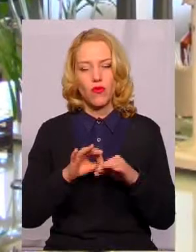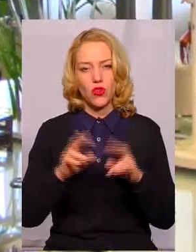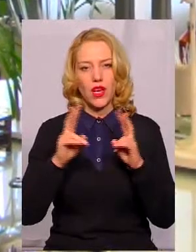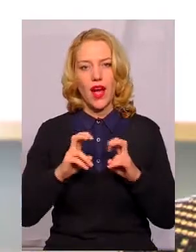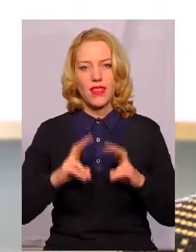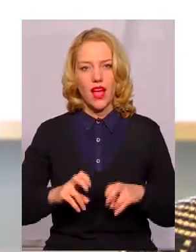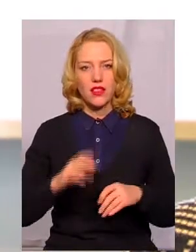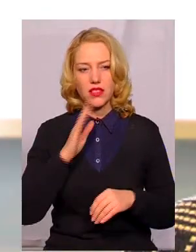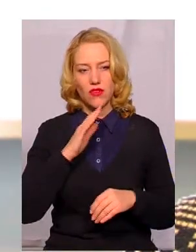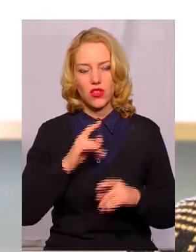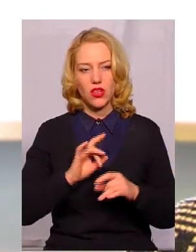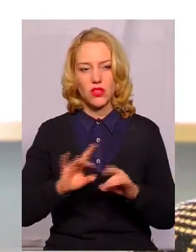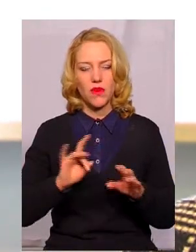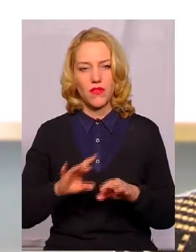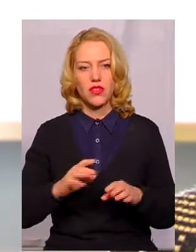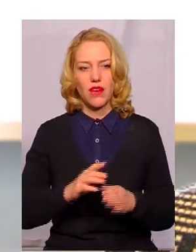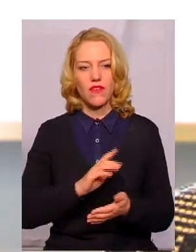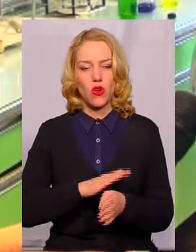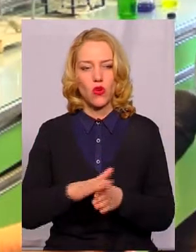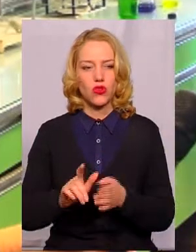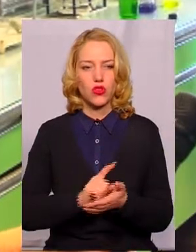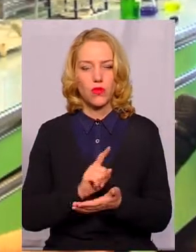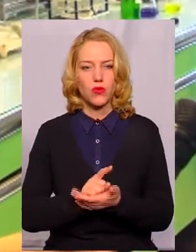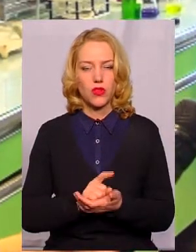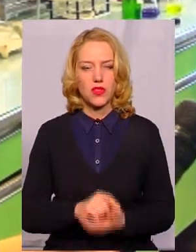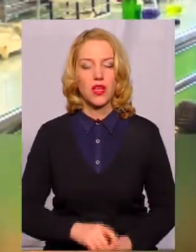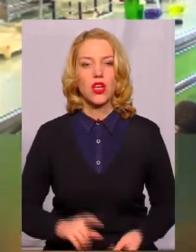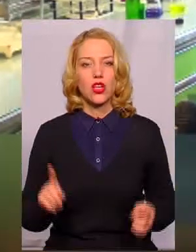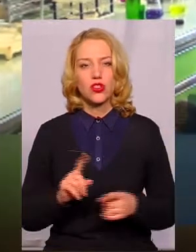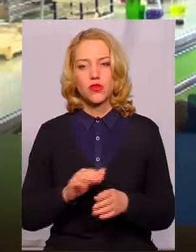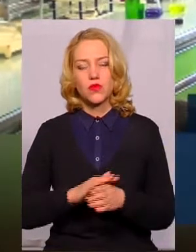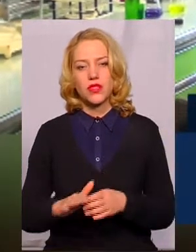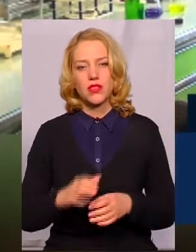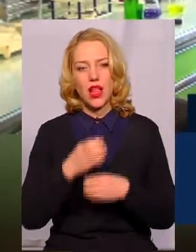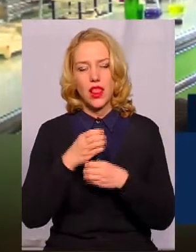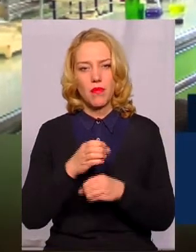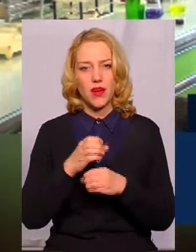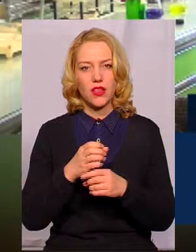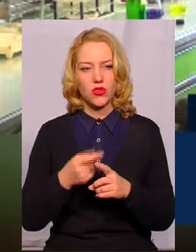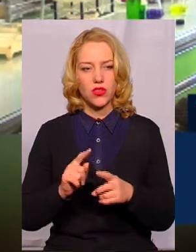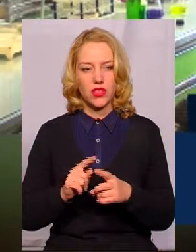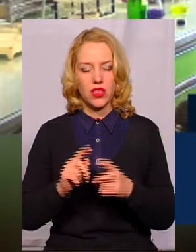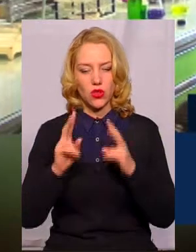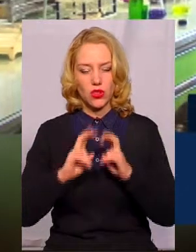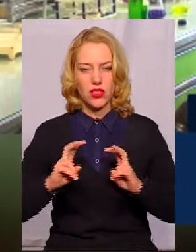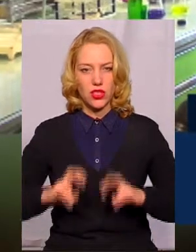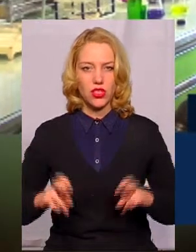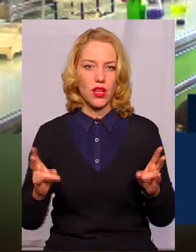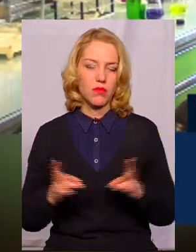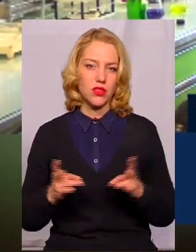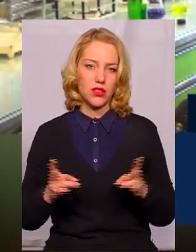виконуюча обов'язки головного технолога Надія Пуляк. Для того, щоб здійснювати лабораторію, лабораторні аналізи, дослідження, потрібні